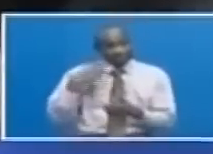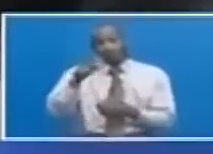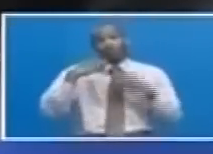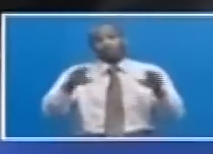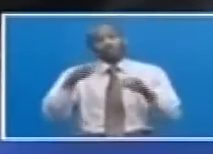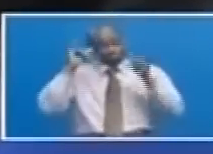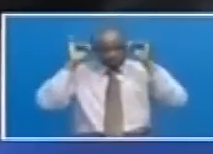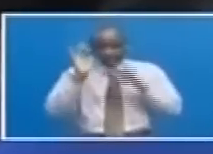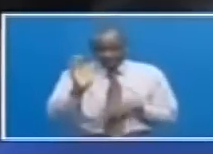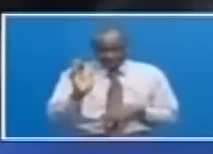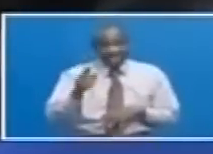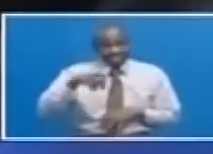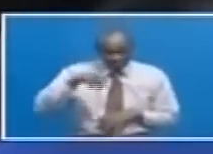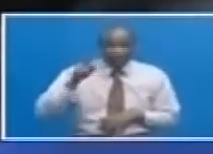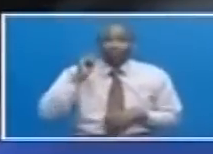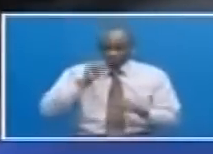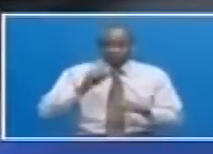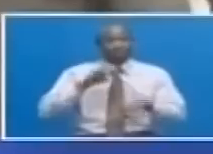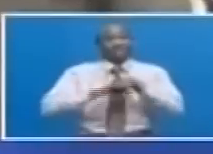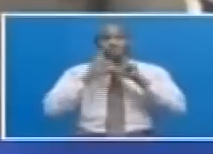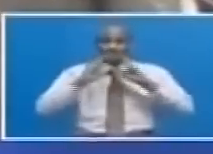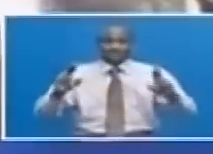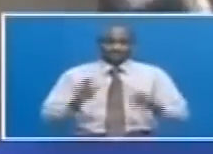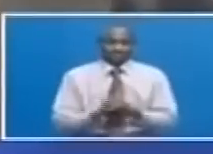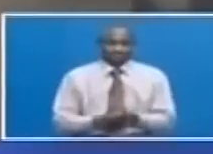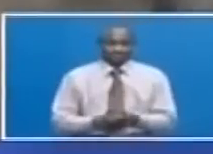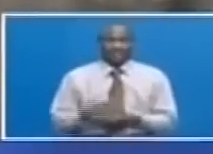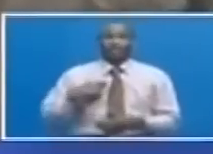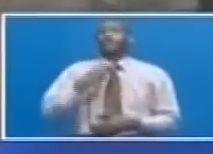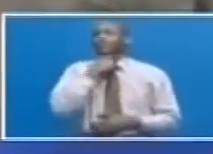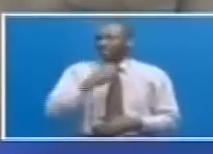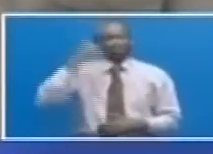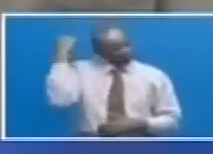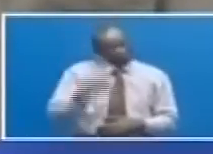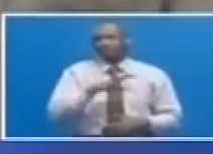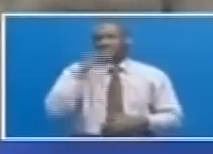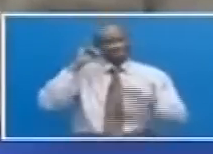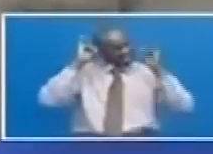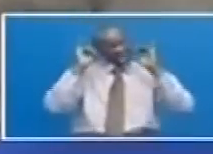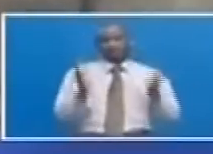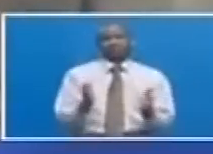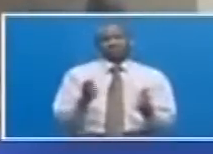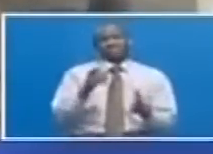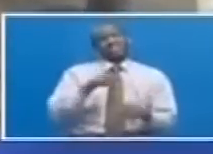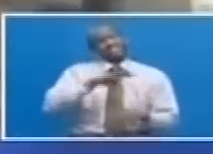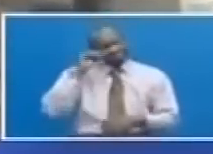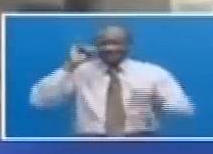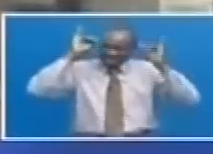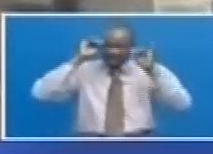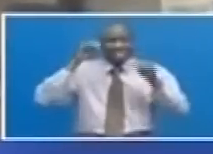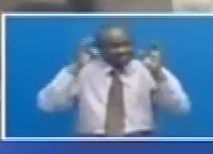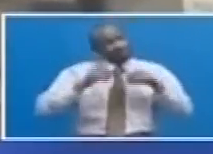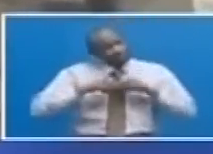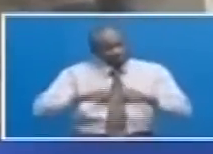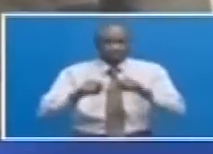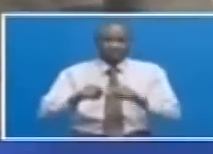mifugo wao, alimradi amani ipatikane. Tunataka tuachane na wizi wa ng'ombe. Wizi wa ng'ombe, ukiangalia